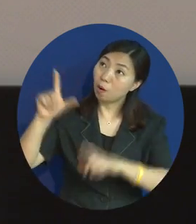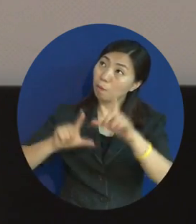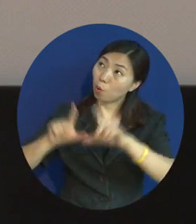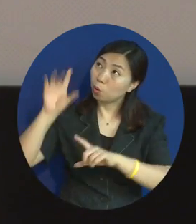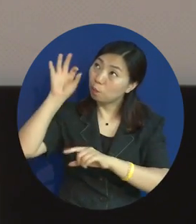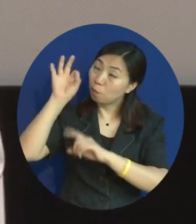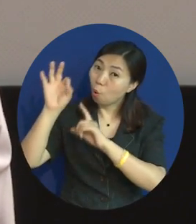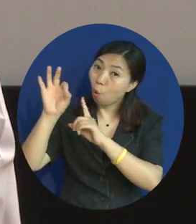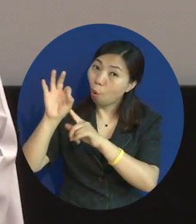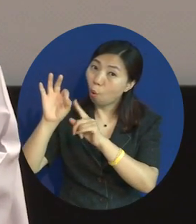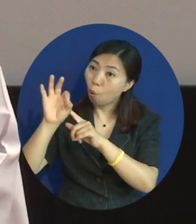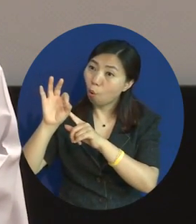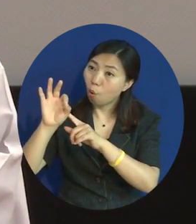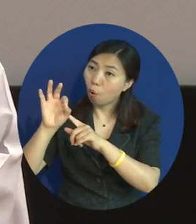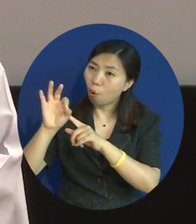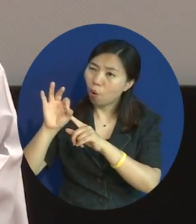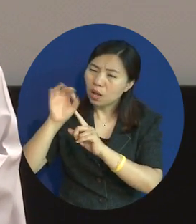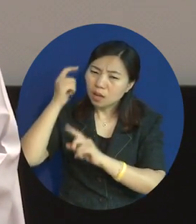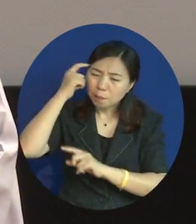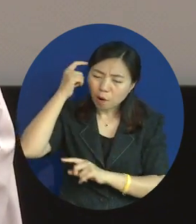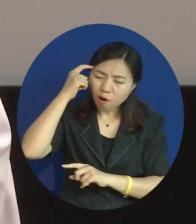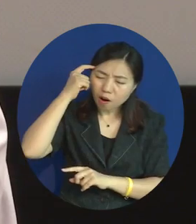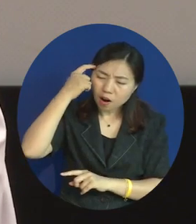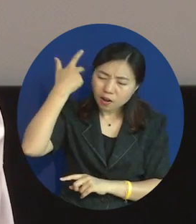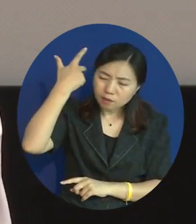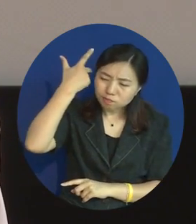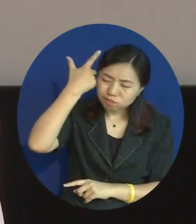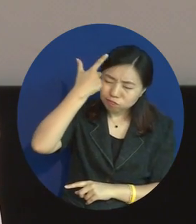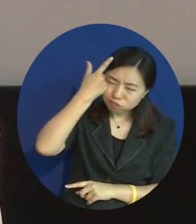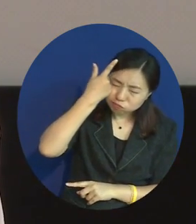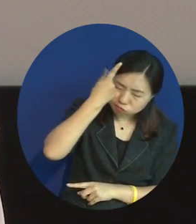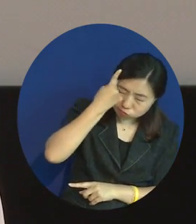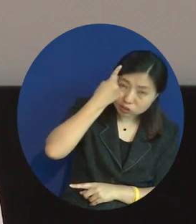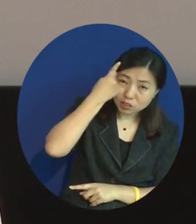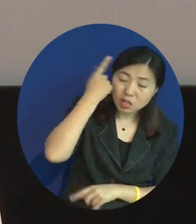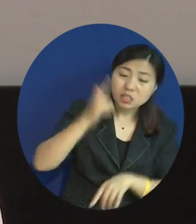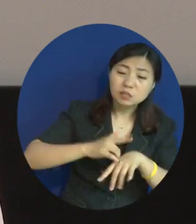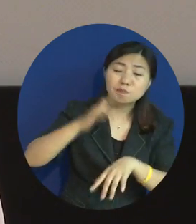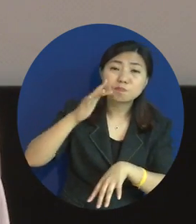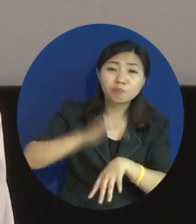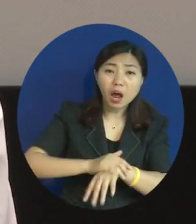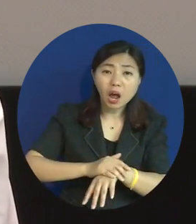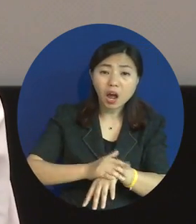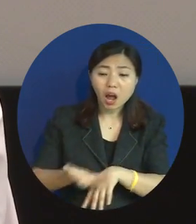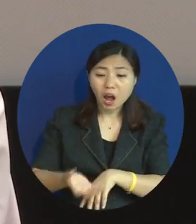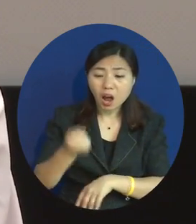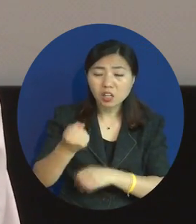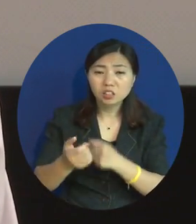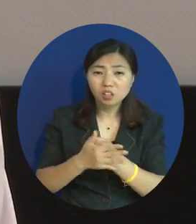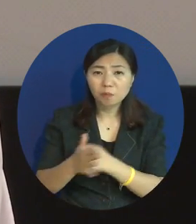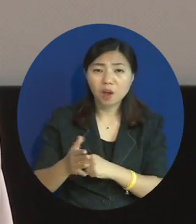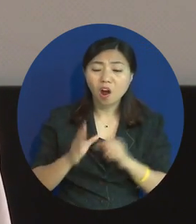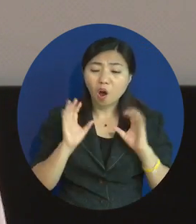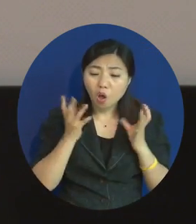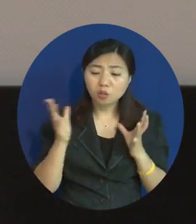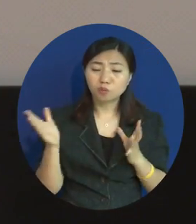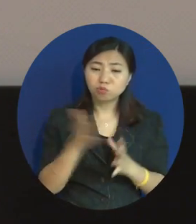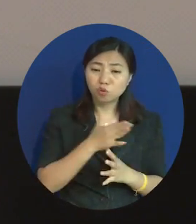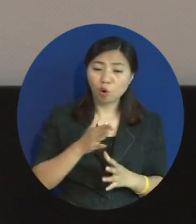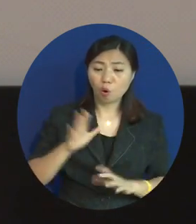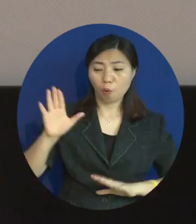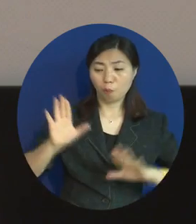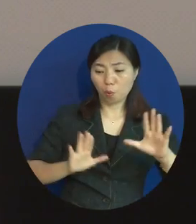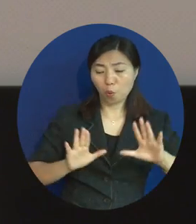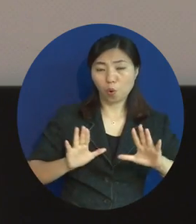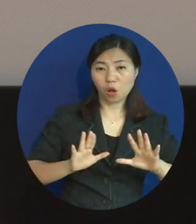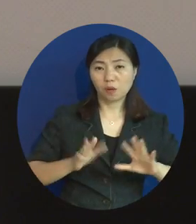하는 걸 보면서 이게 세뇌가 돼가지고 아까처럼 세 살까지 습성이 돼가 이게 어릴 때부터 보러 하는 게 틀려.